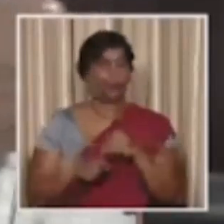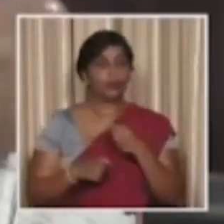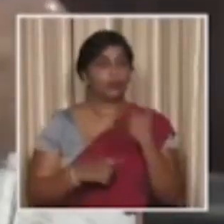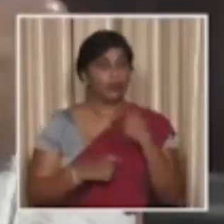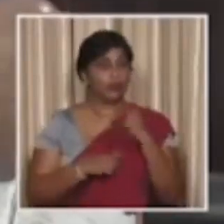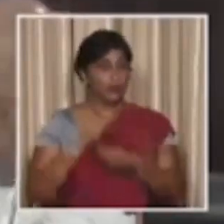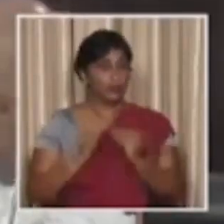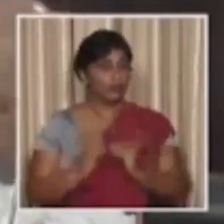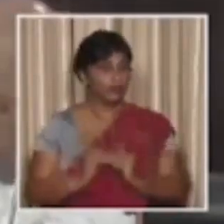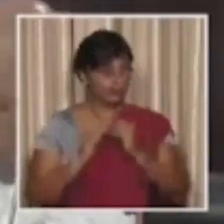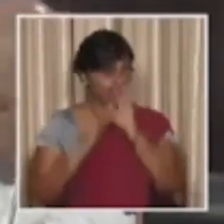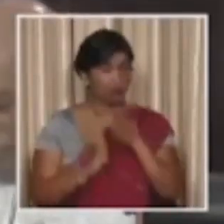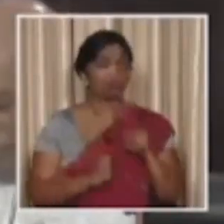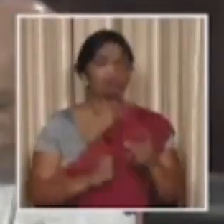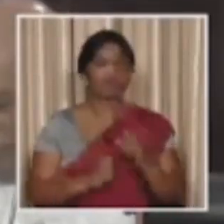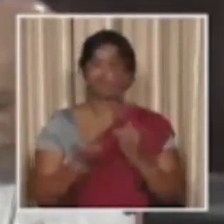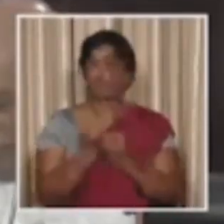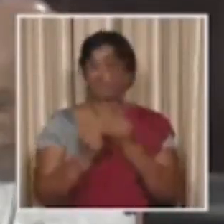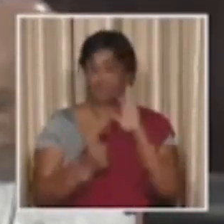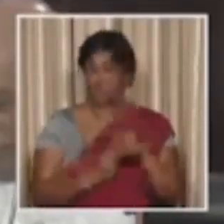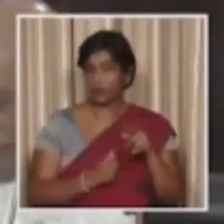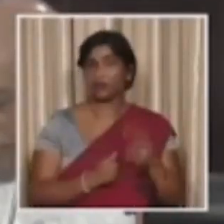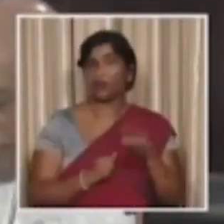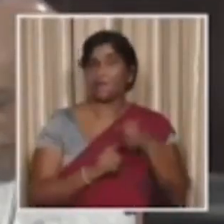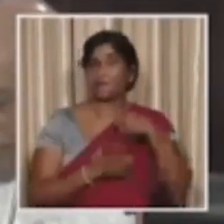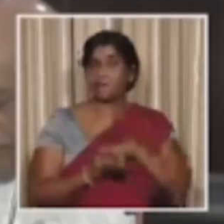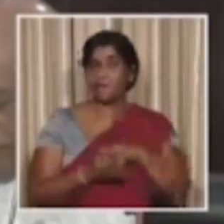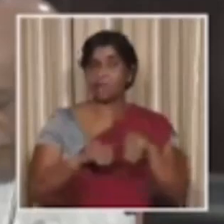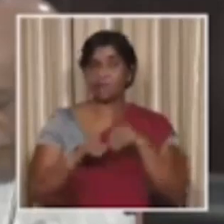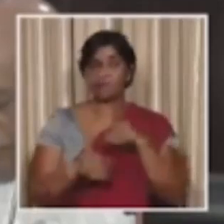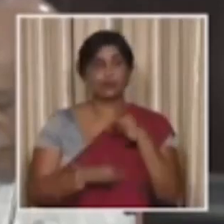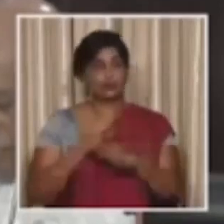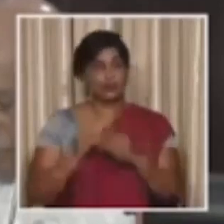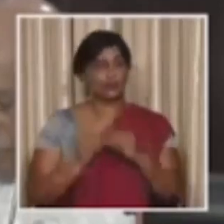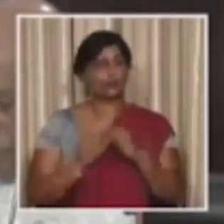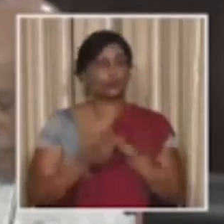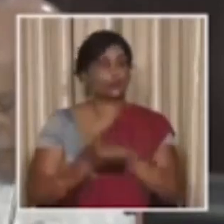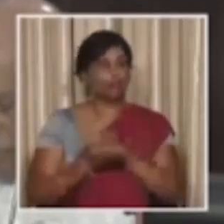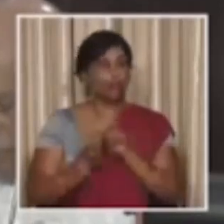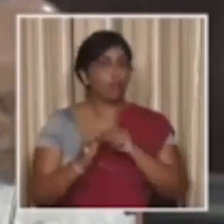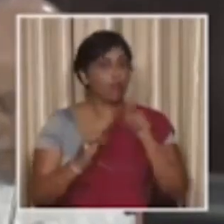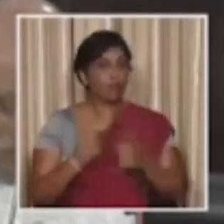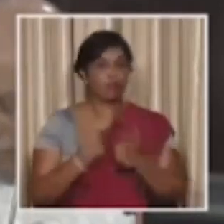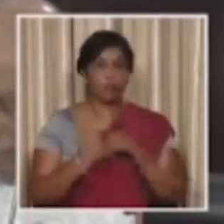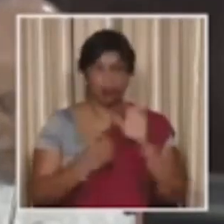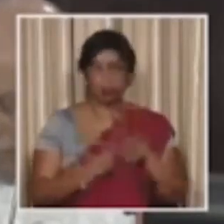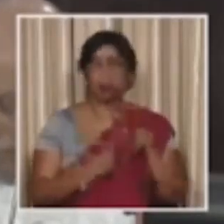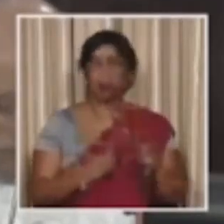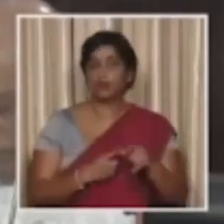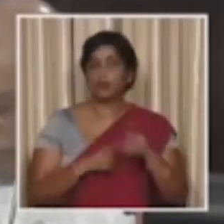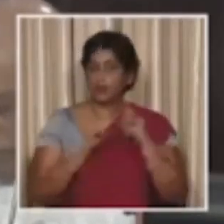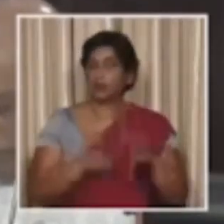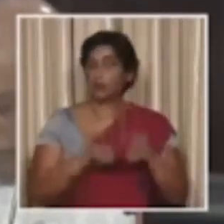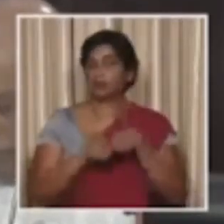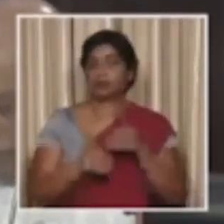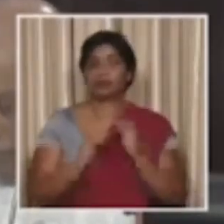කෘෂියා දීවරාංශ දියුණු කිරීමට සහාය වීම සඳහා පළාත් කෘෂියා දීවර නවීකරණ මණ්ඩල පීටෝන් ලබනවා. සිවිල්